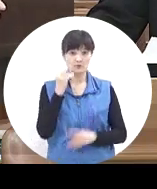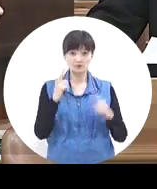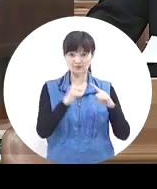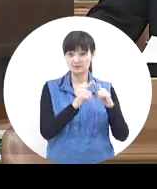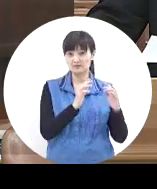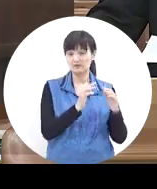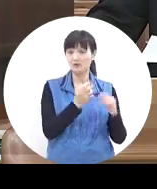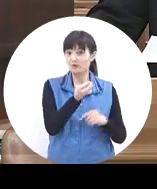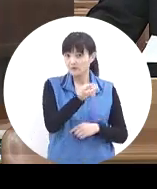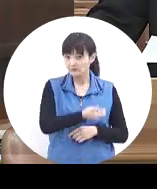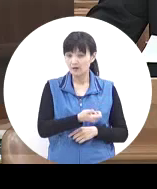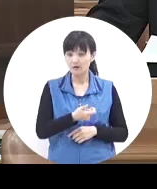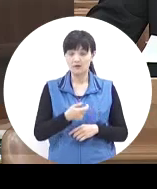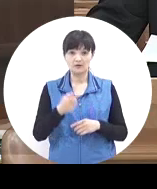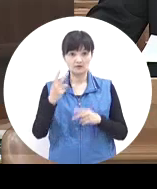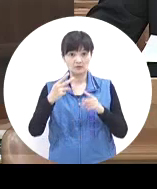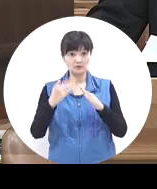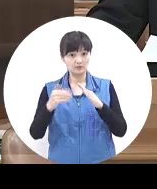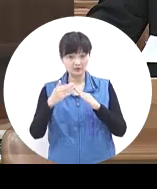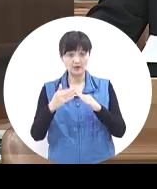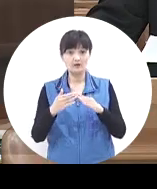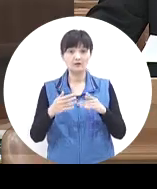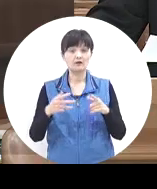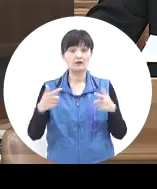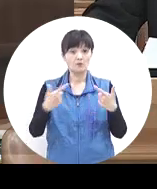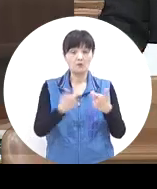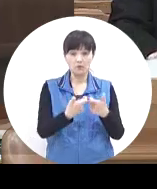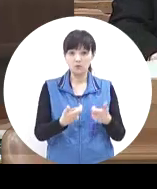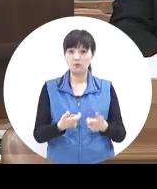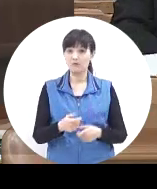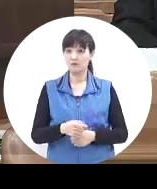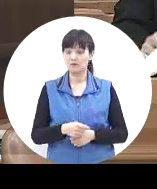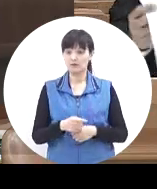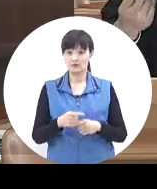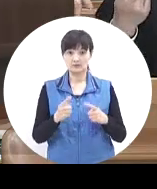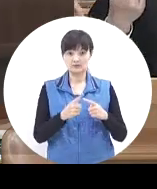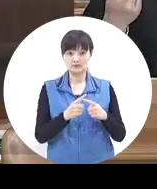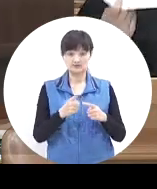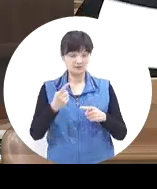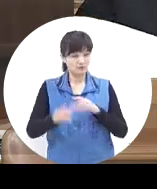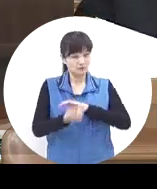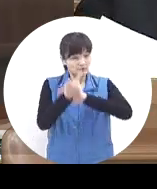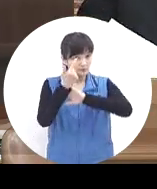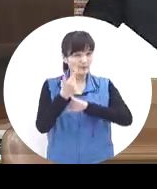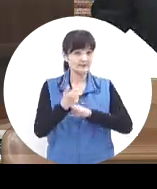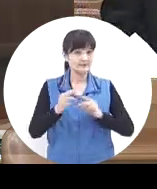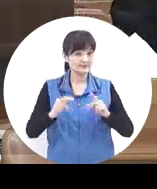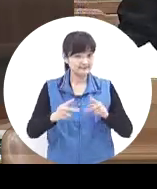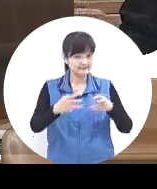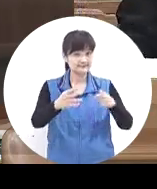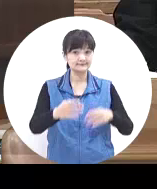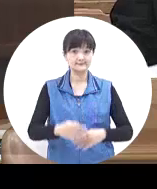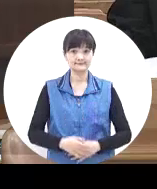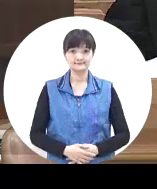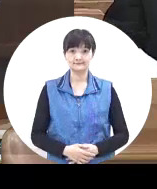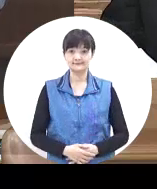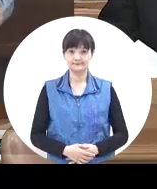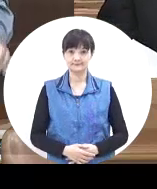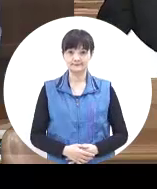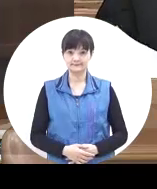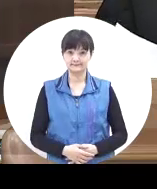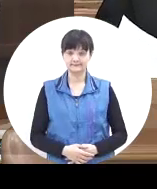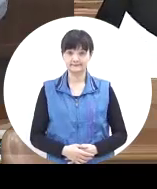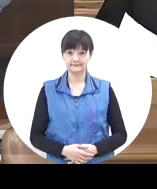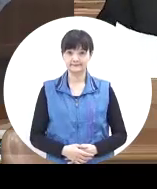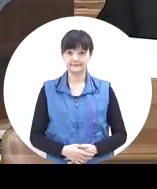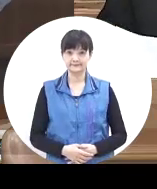括幼，包括托幼也好，包括现在国小也好，真的赶快去改善，好不好？ 好，谢谢。 好，